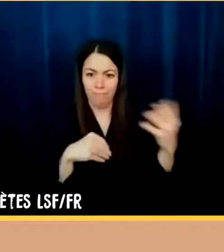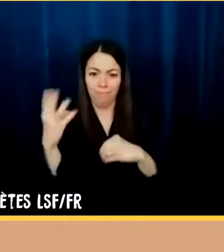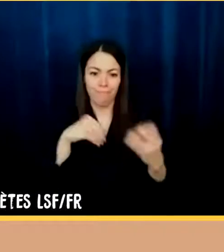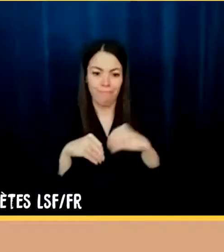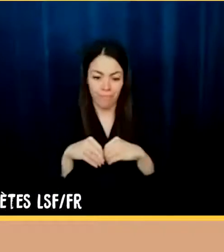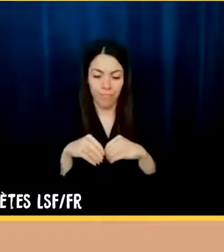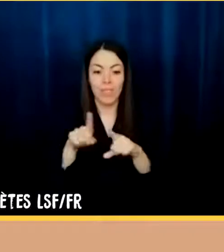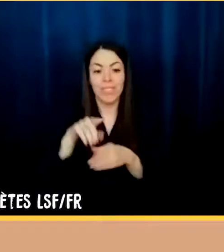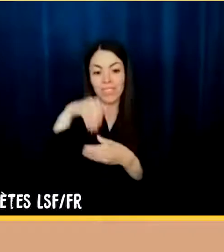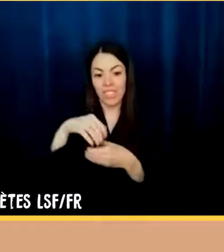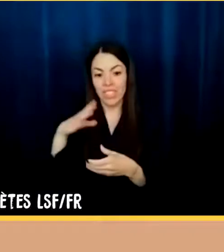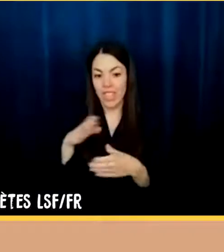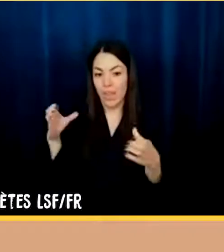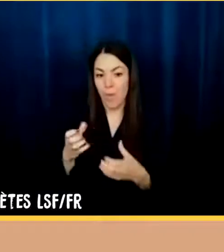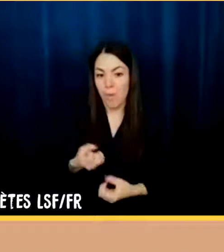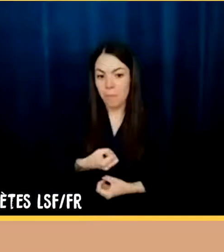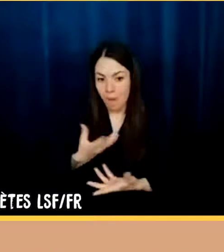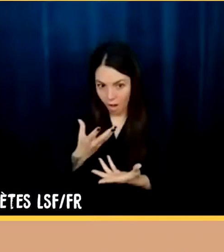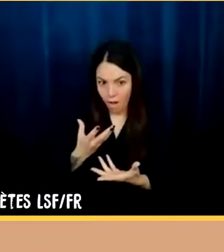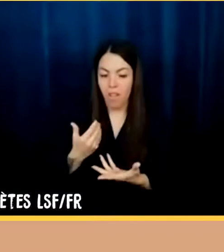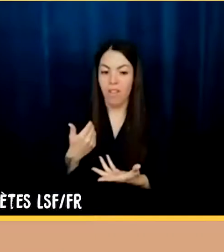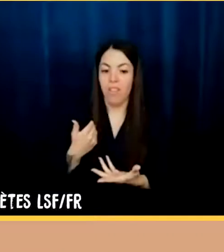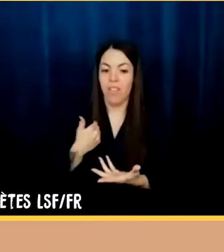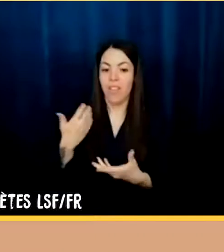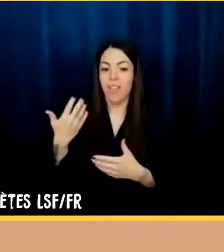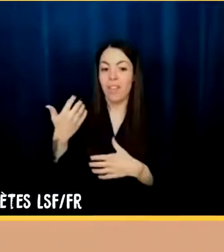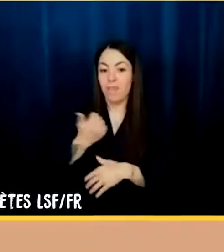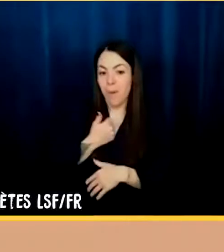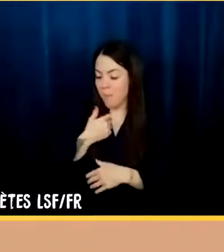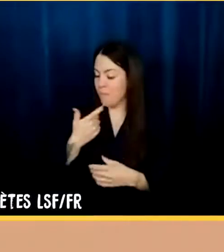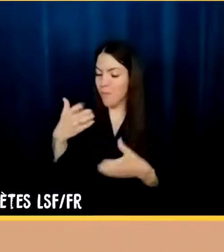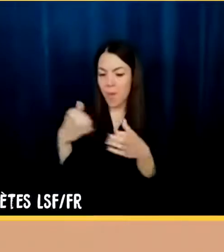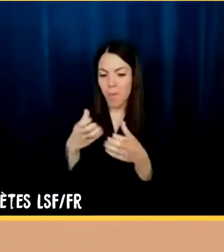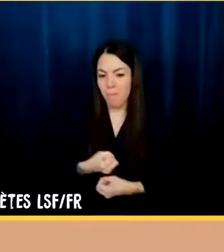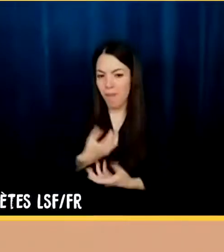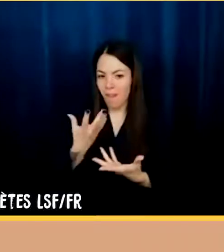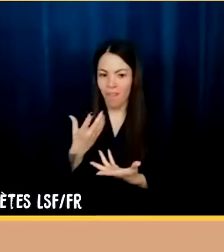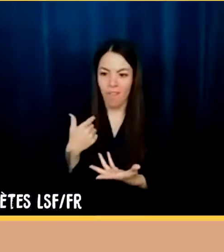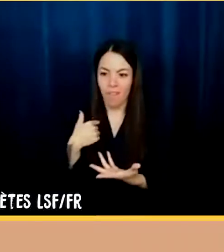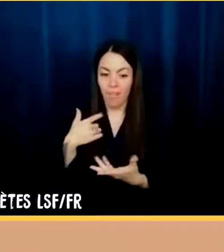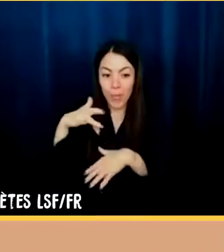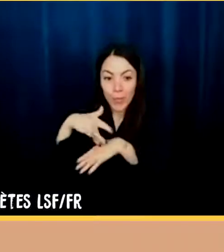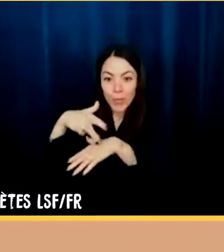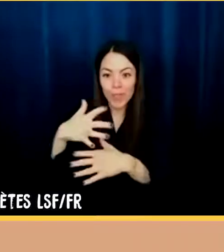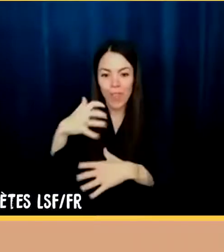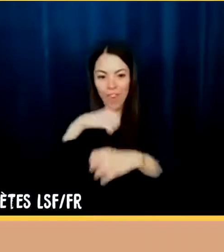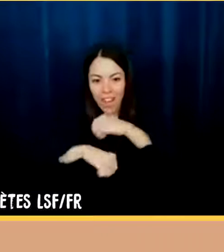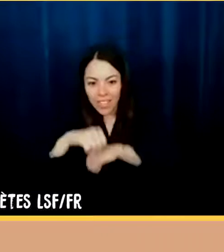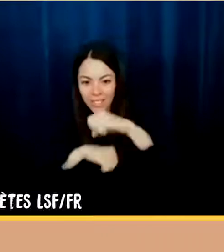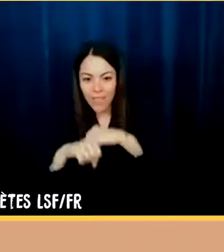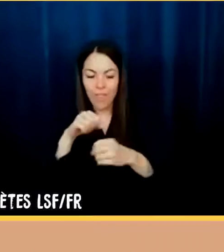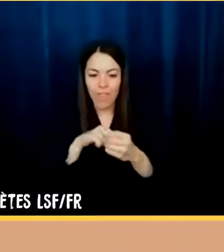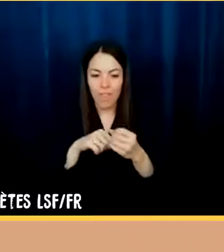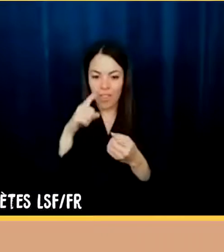parole. Groupes de parole que j'ai eu vraiment le plaisir et la joie d'organiser en m'inscrivant dans cette